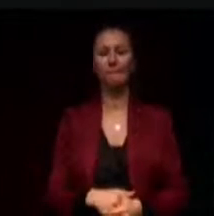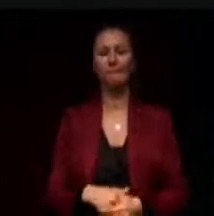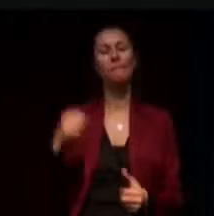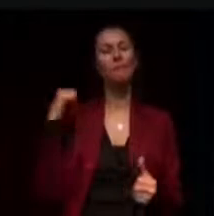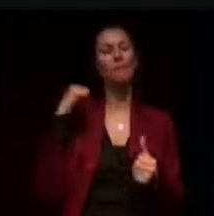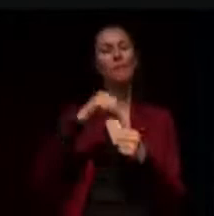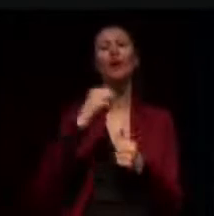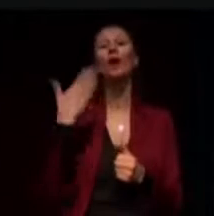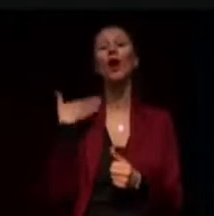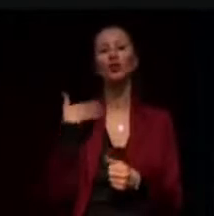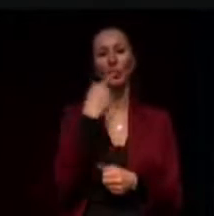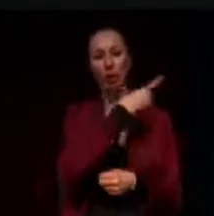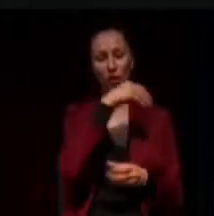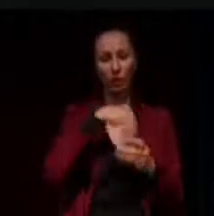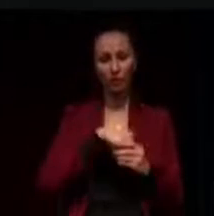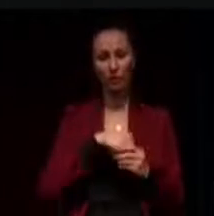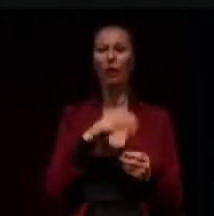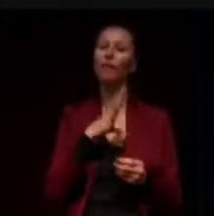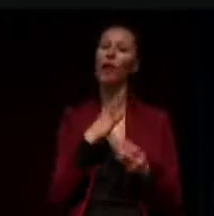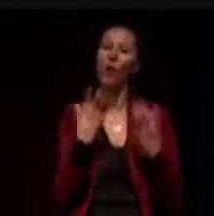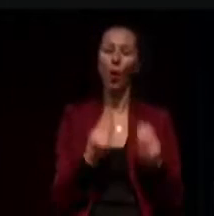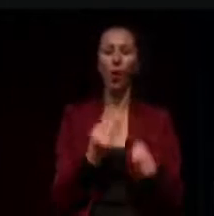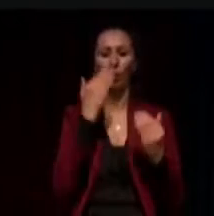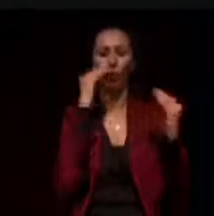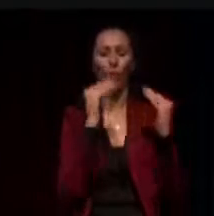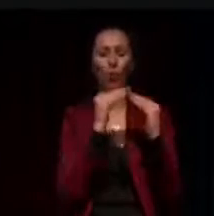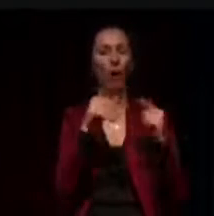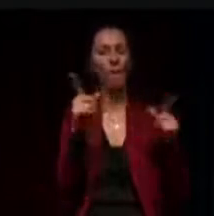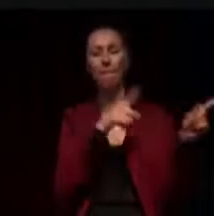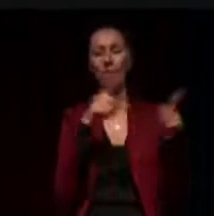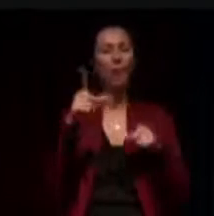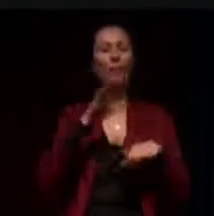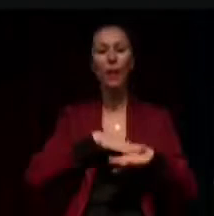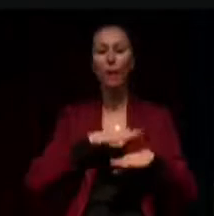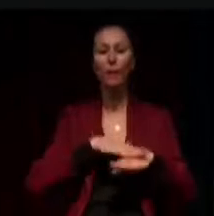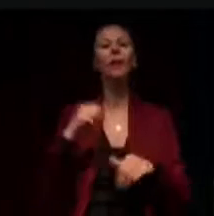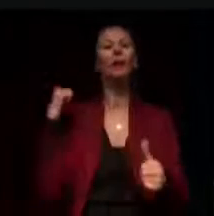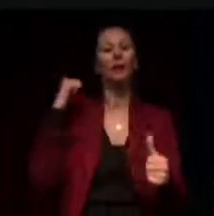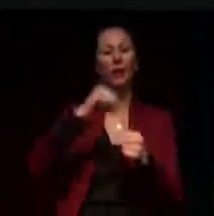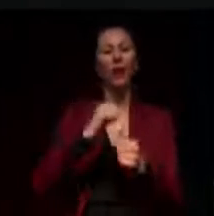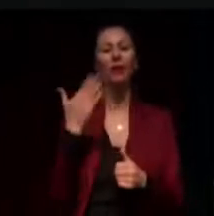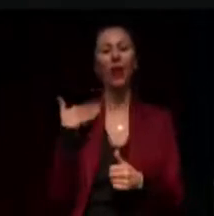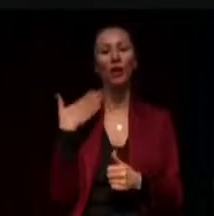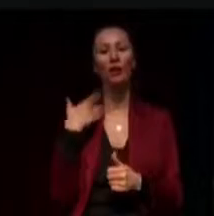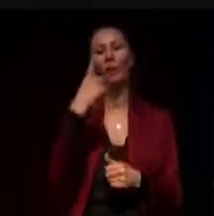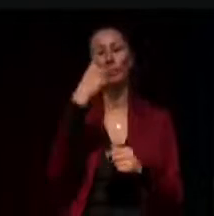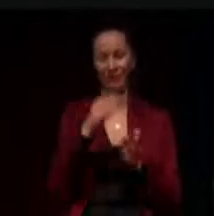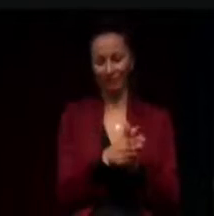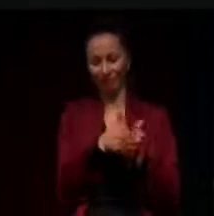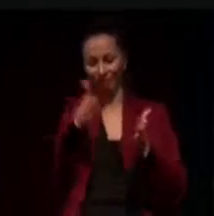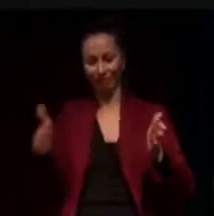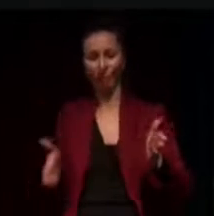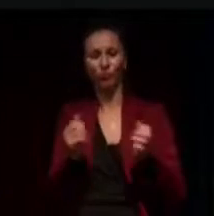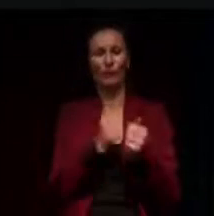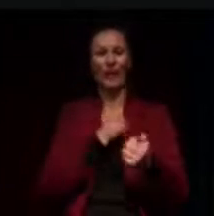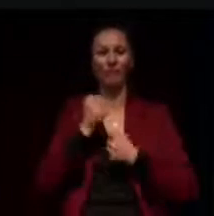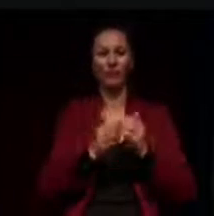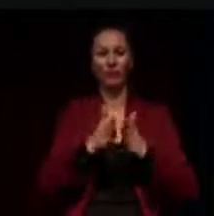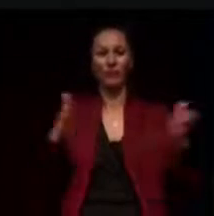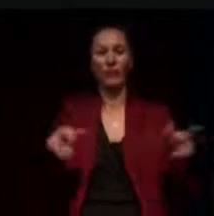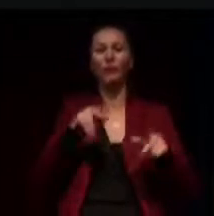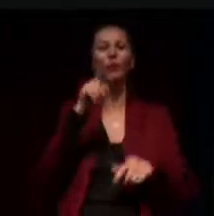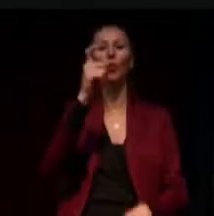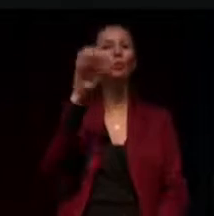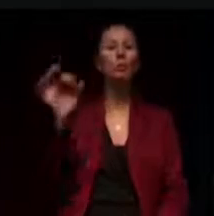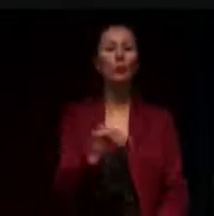Yine Karşıyaka istikametinde var olan bir uygulamaydı. Ne yapılmış? Yine Karşıyaka istikametinde bir şerit arttırılmış. 9